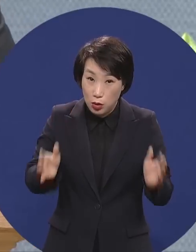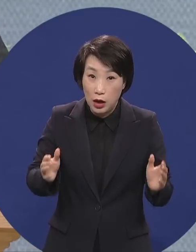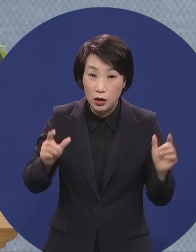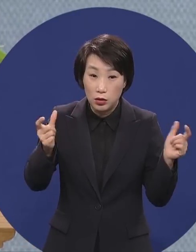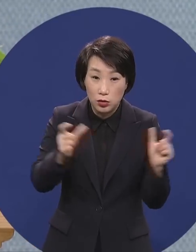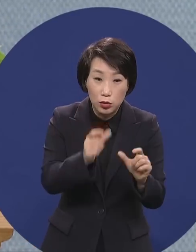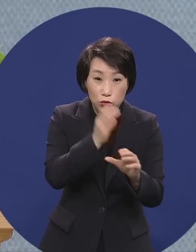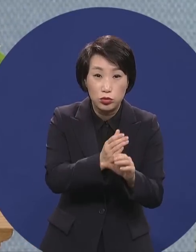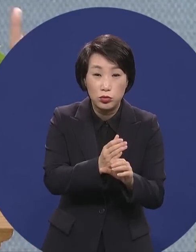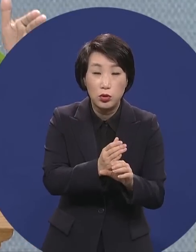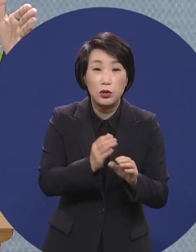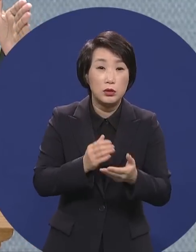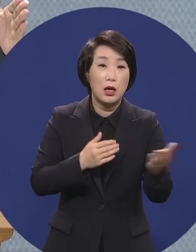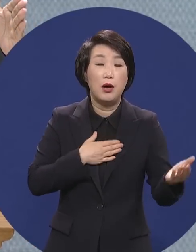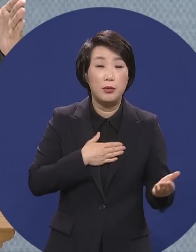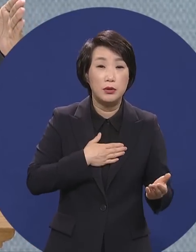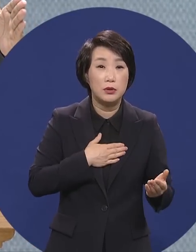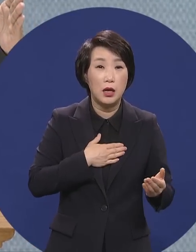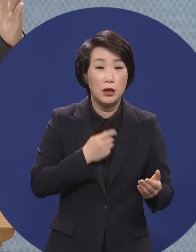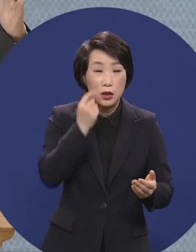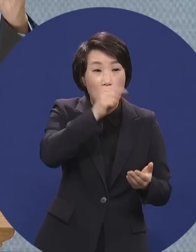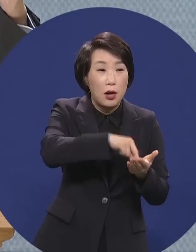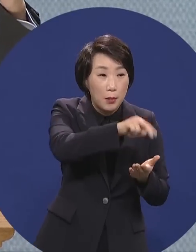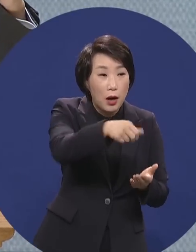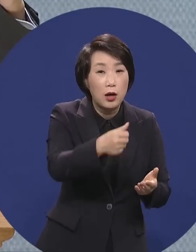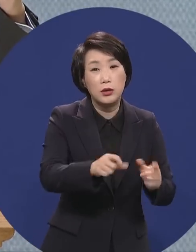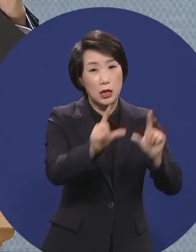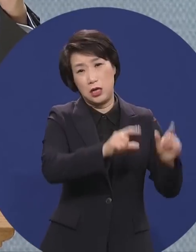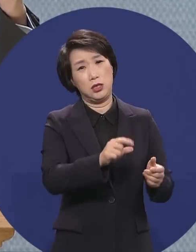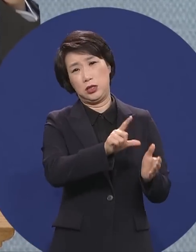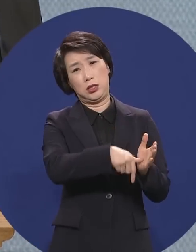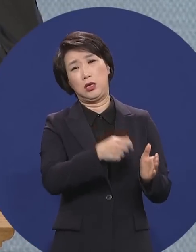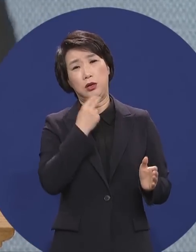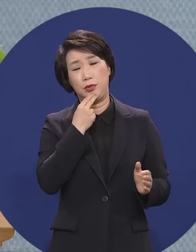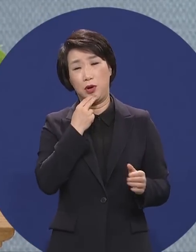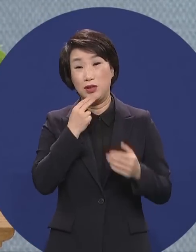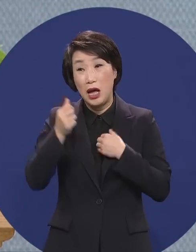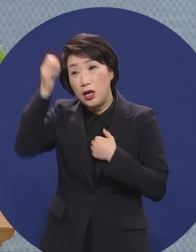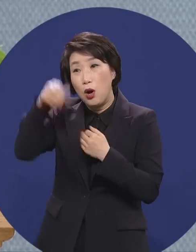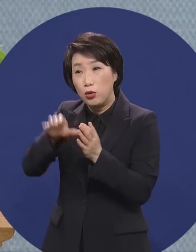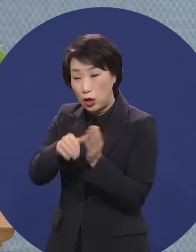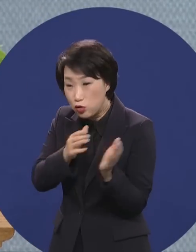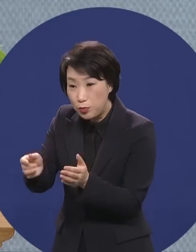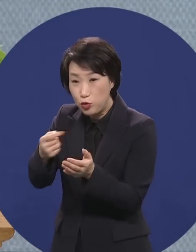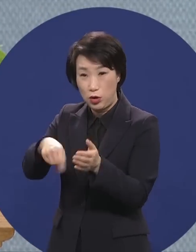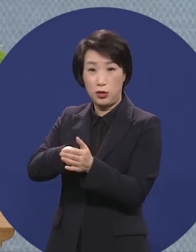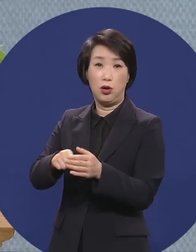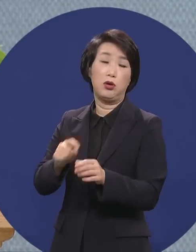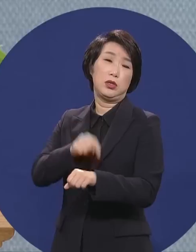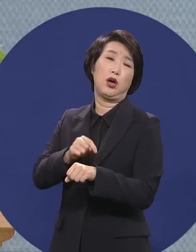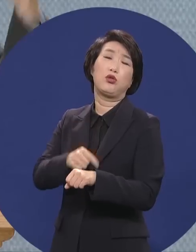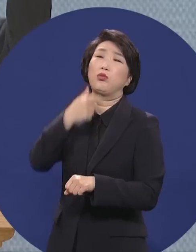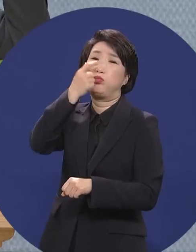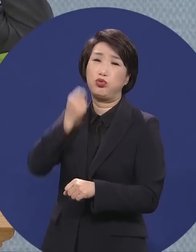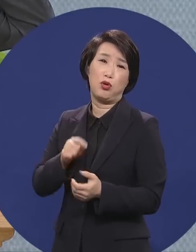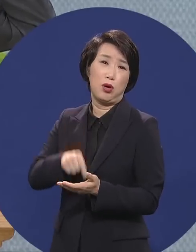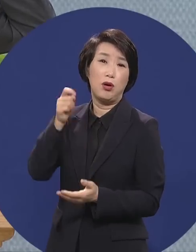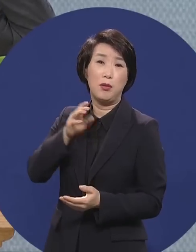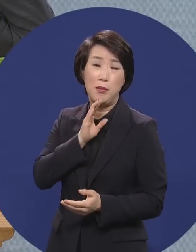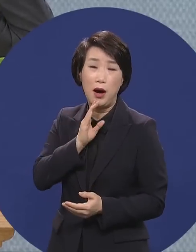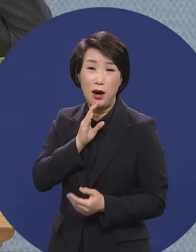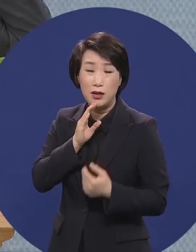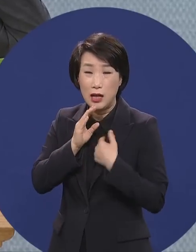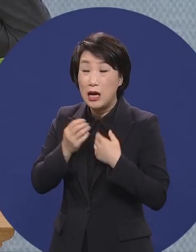없다. 내가 정말로 하나님과 더불어 내 영혼의 때려 살기도 모자라다. 나를